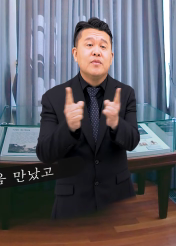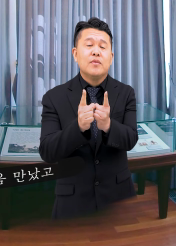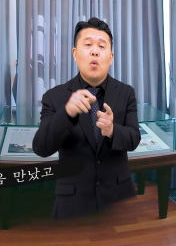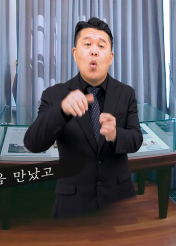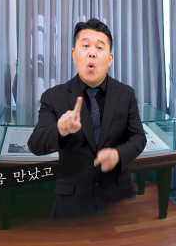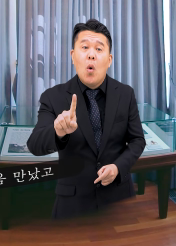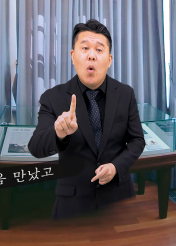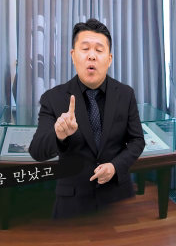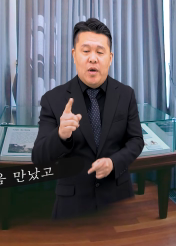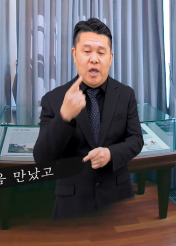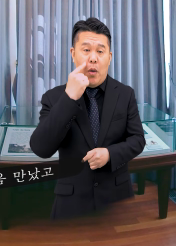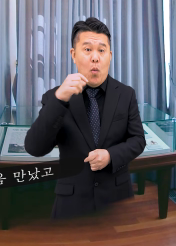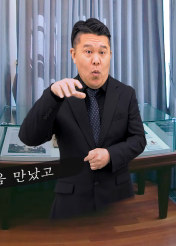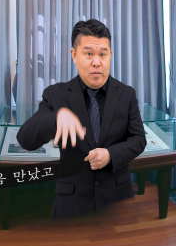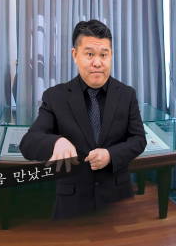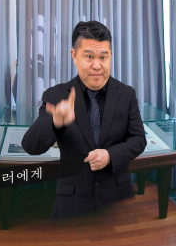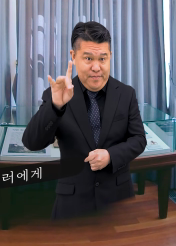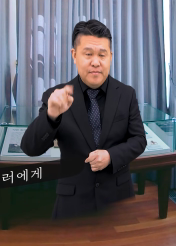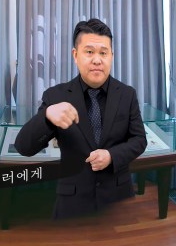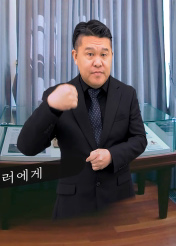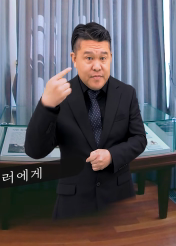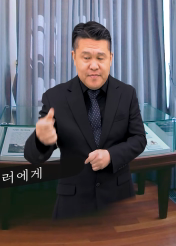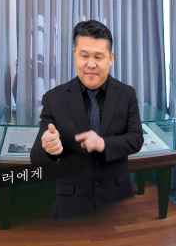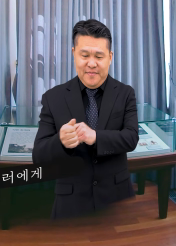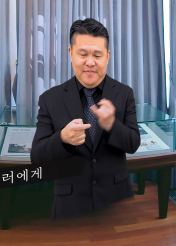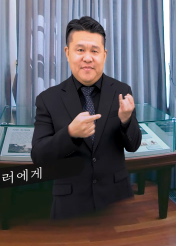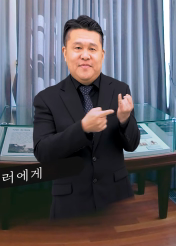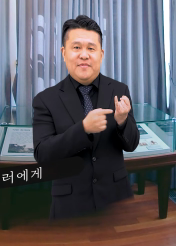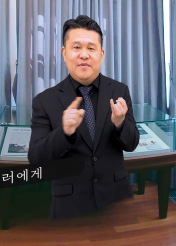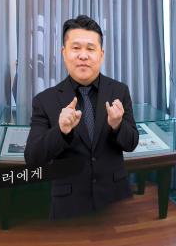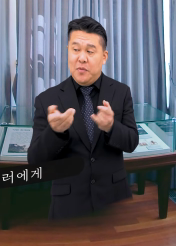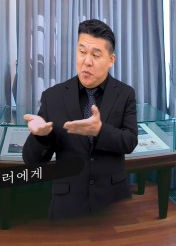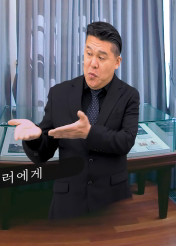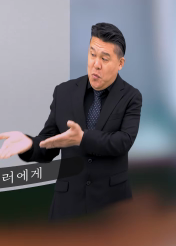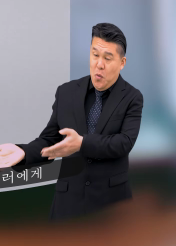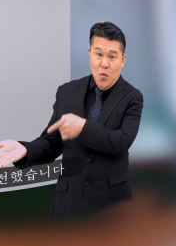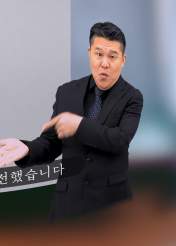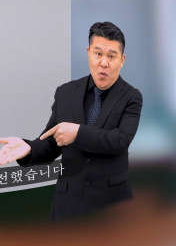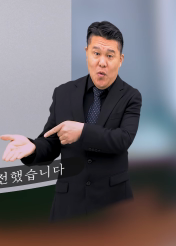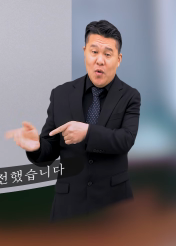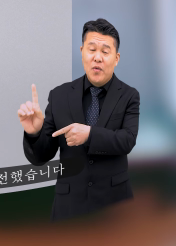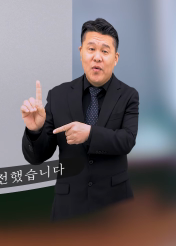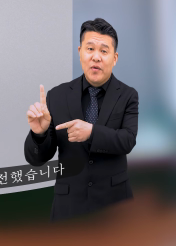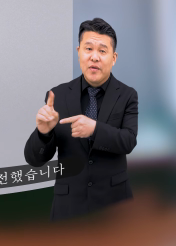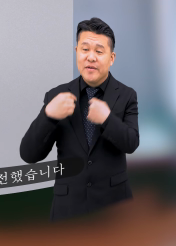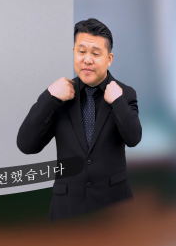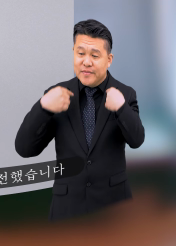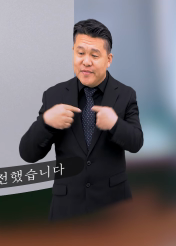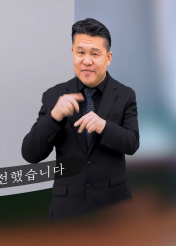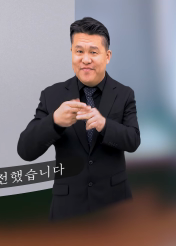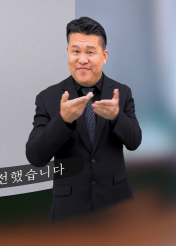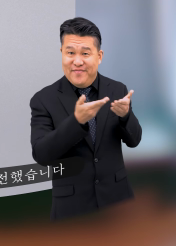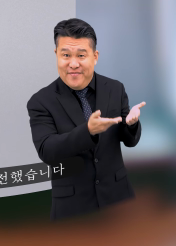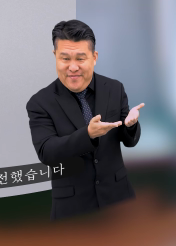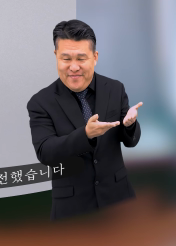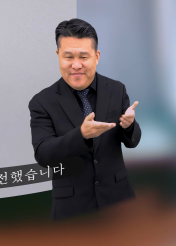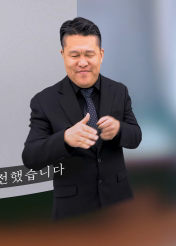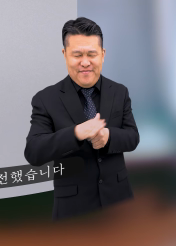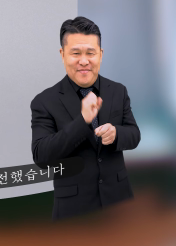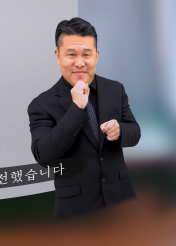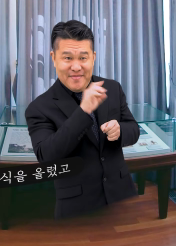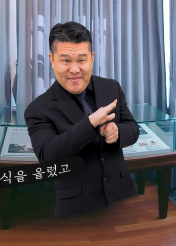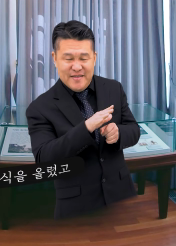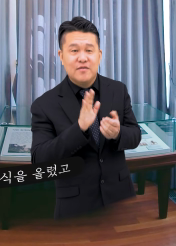테일러는 일본에서 처음 만났고, 앨버트 테일러가 메리 린리 테일러에게 바로 이 호박 목걸이를 선물하면서 마음을